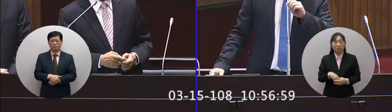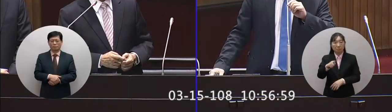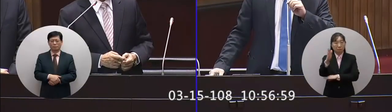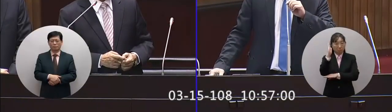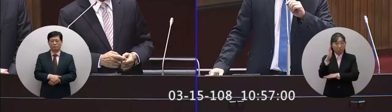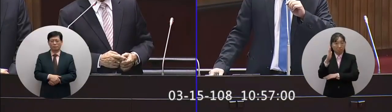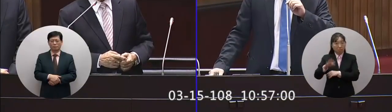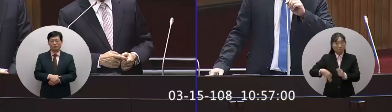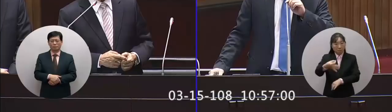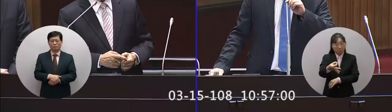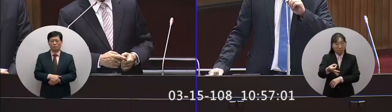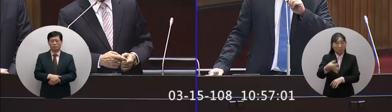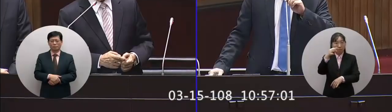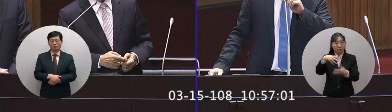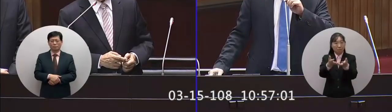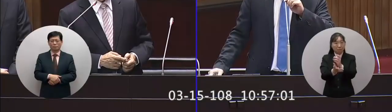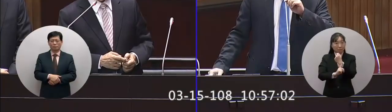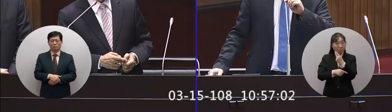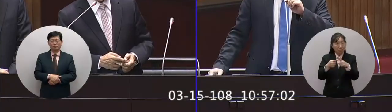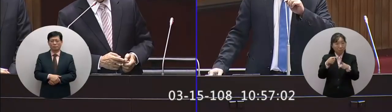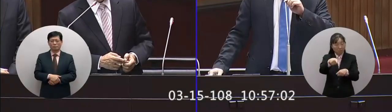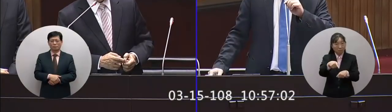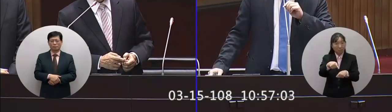政府出资的财团法人算不算是